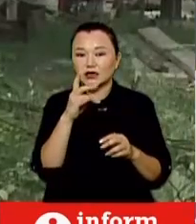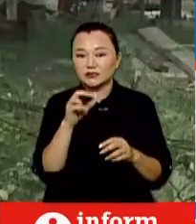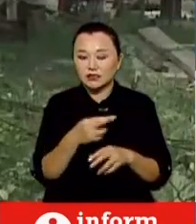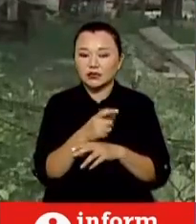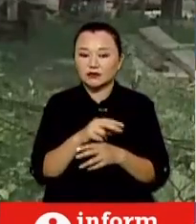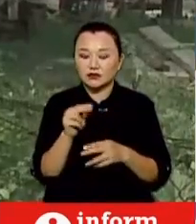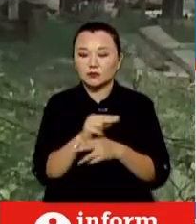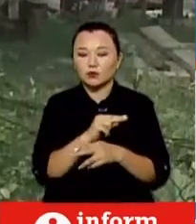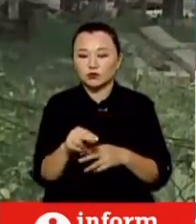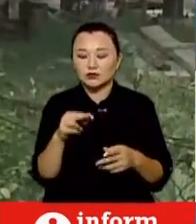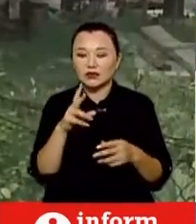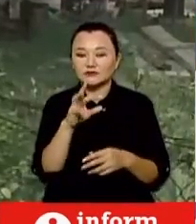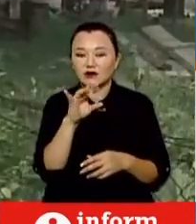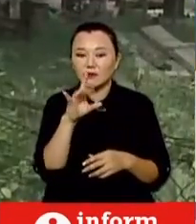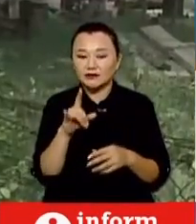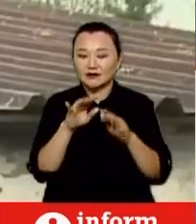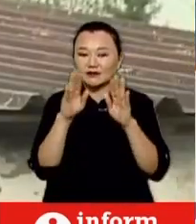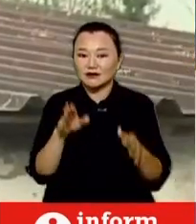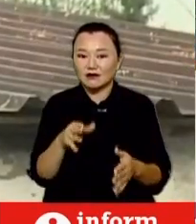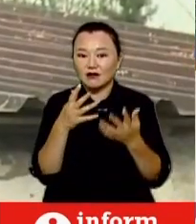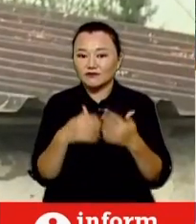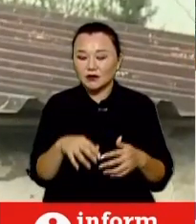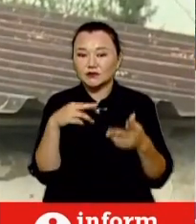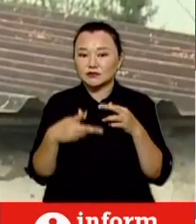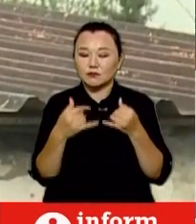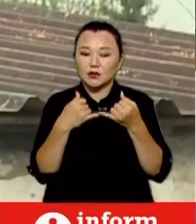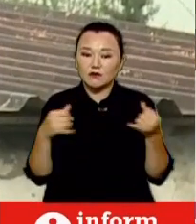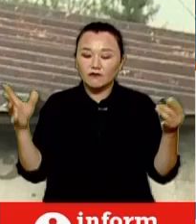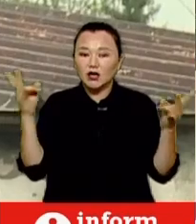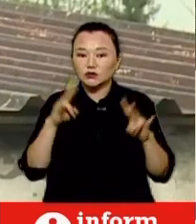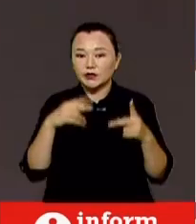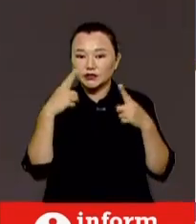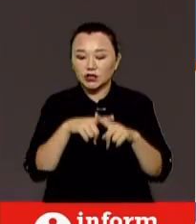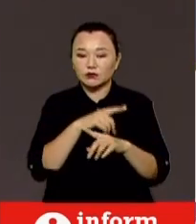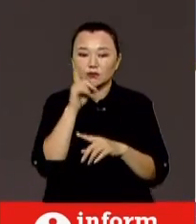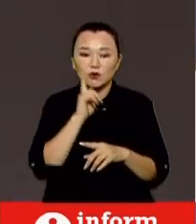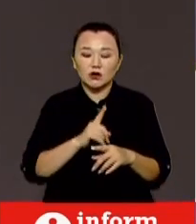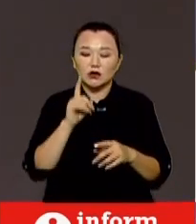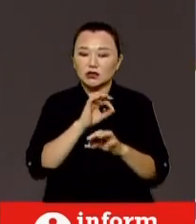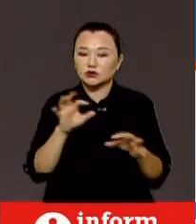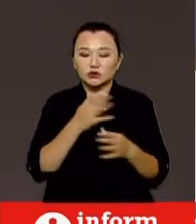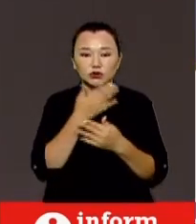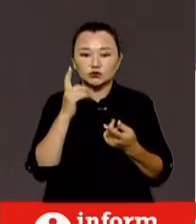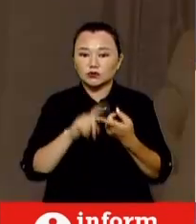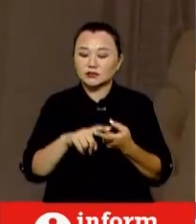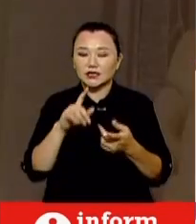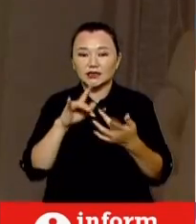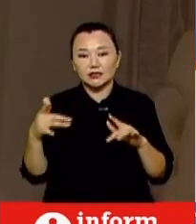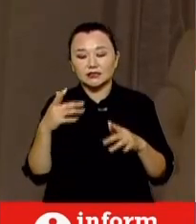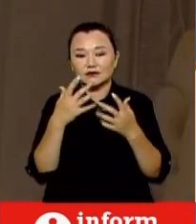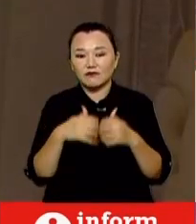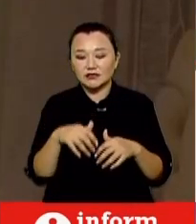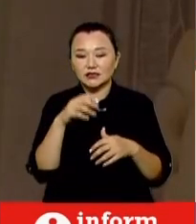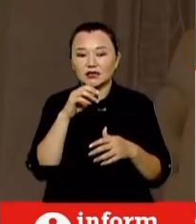планируют отремонтировать трансформаторы. Ну а о замене проводов и остального оборудования пока речи нет. Что касается интернета и связи, у Минцифры